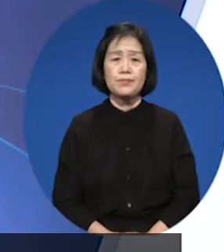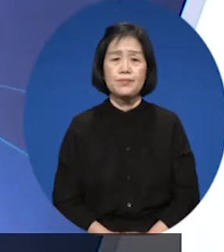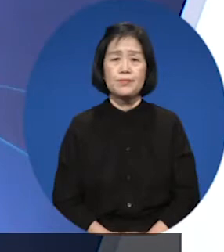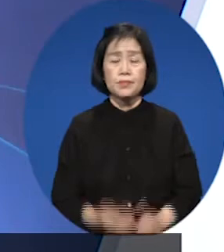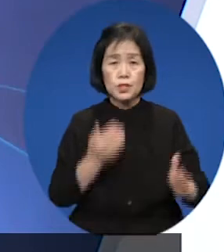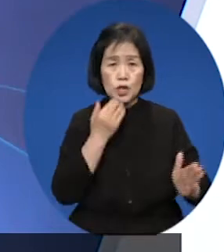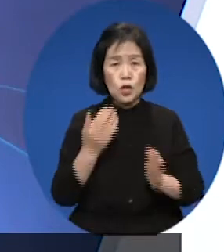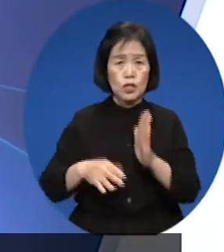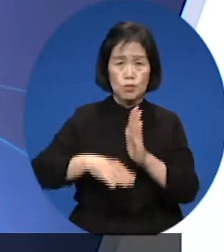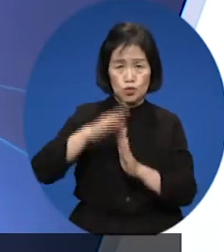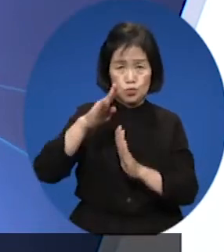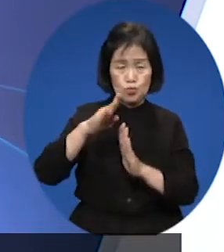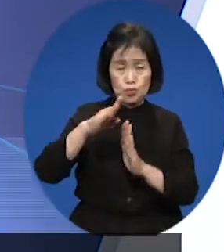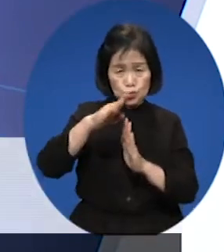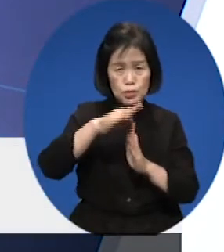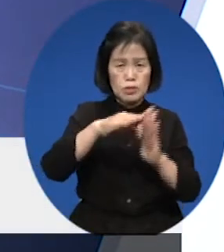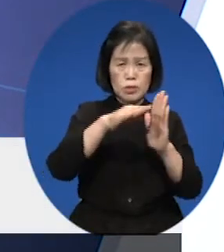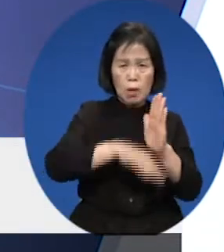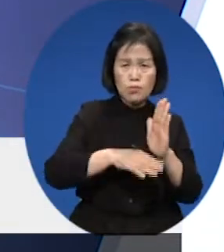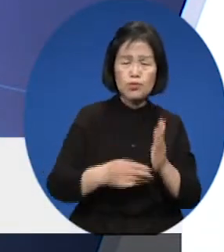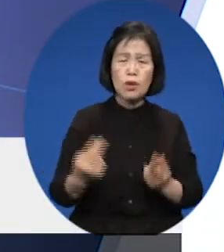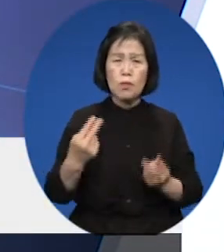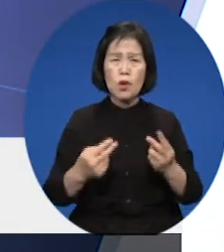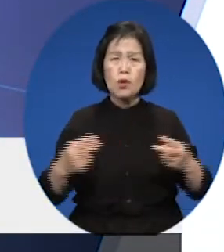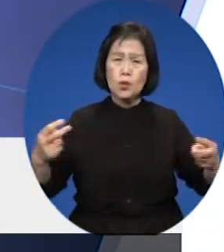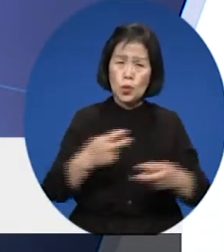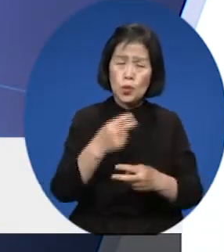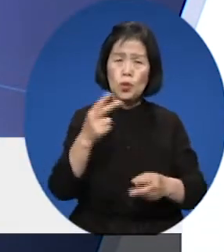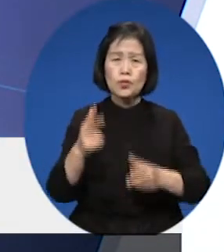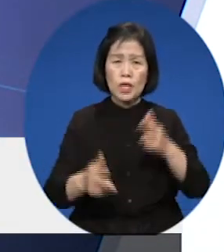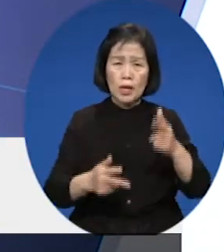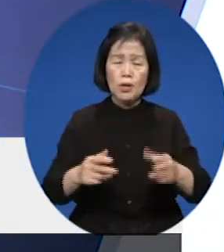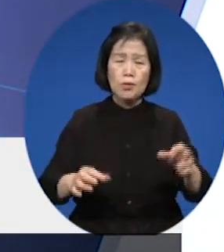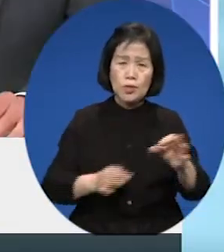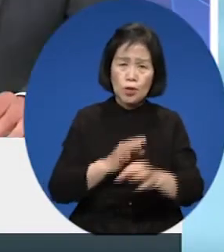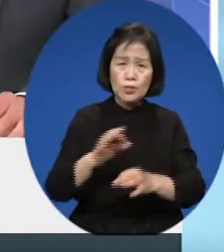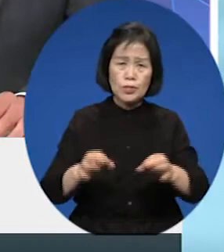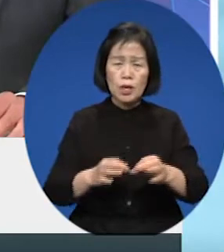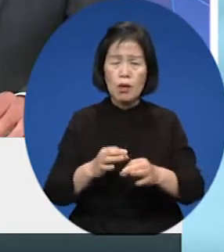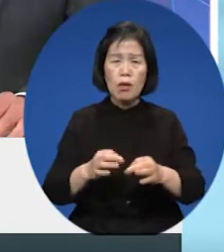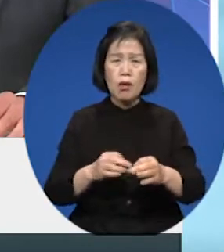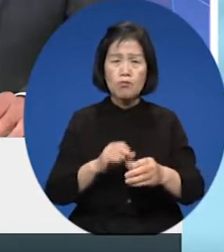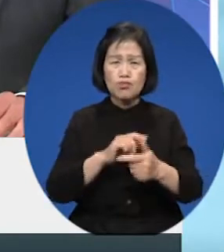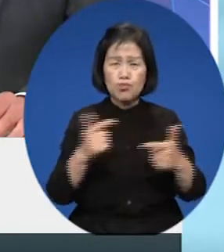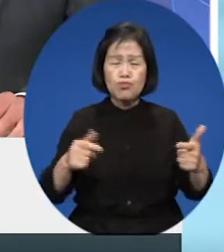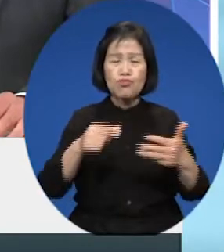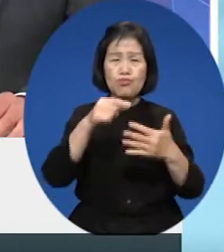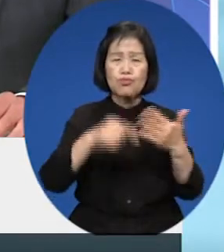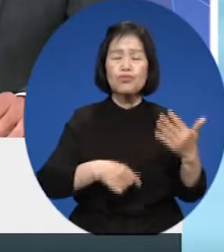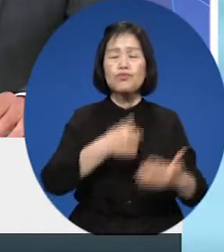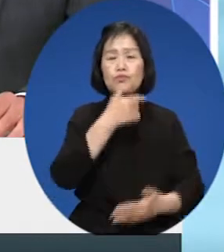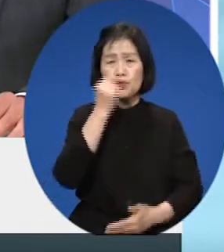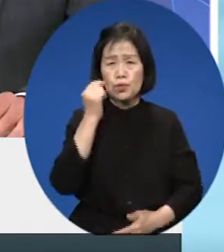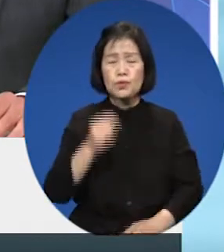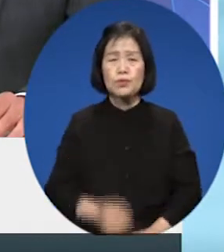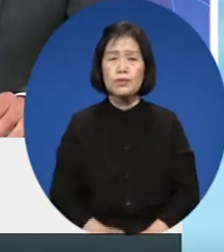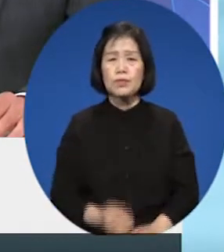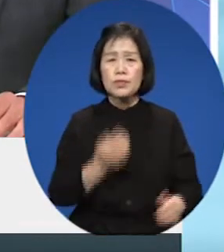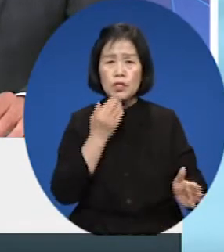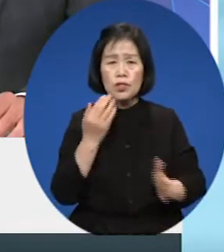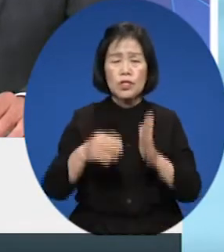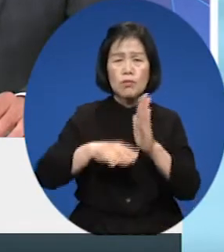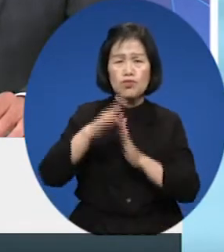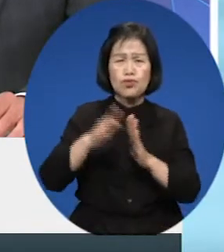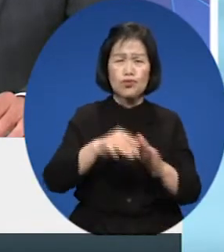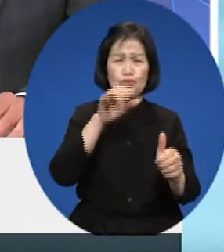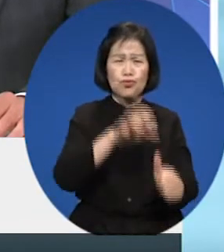경기북부 가 남부 앱의 교통 산업 경제 문화 등 모든 면에서 인프라가 매주 매우 부족한 상황입니다 경기 북부는 각종